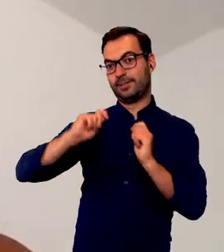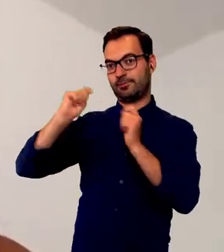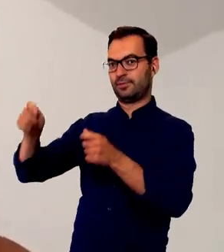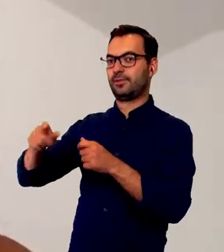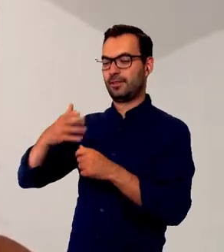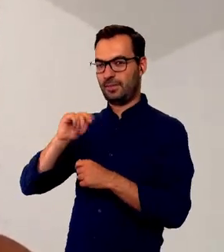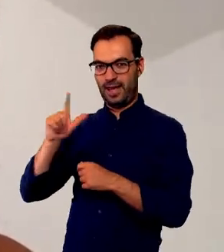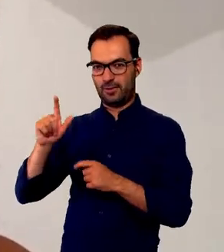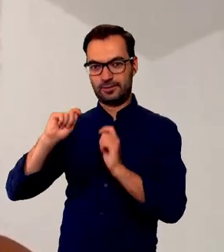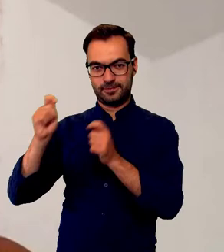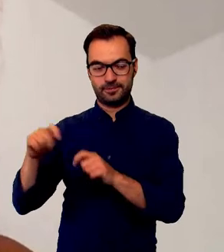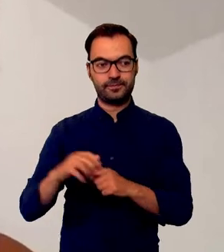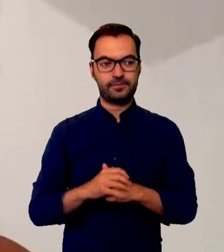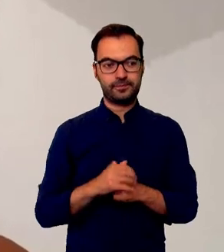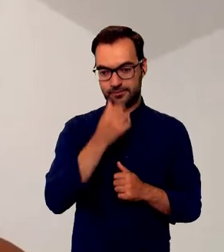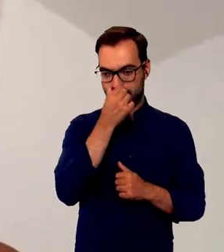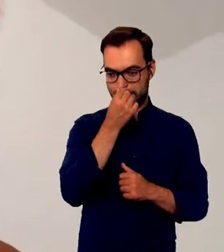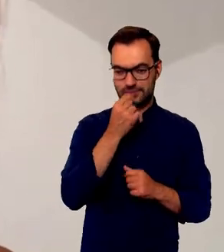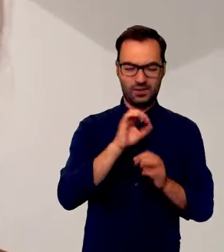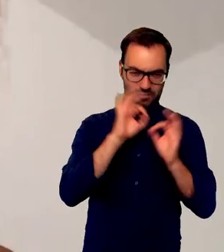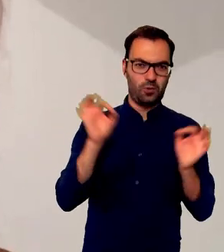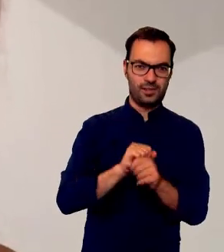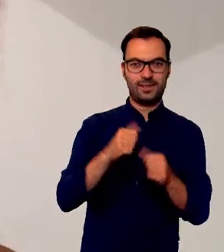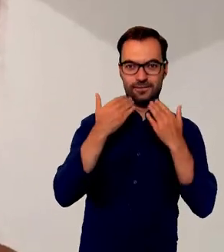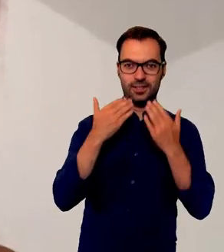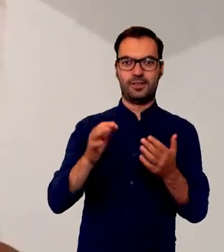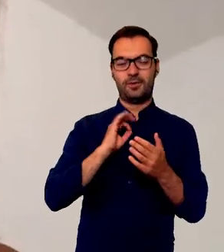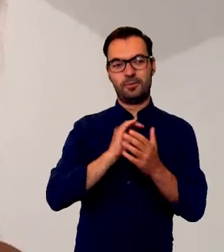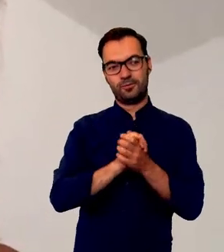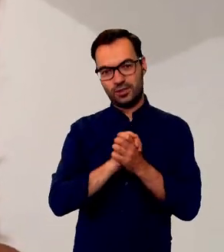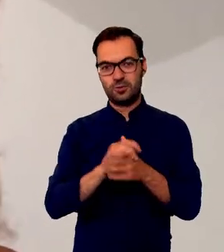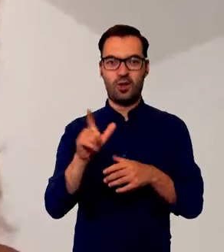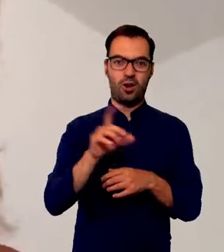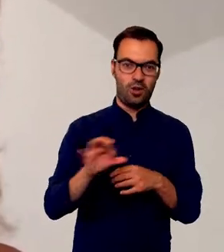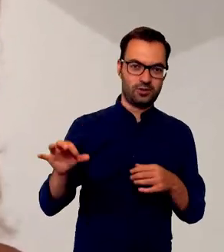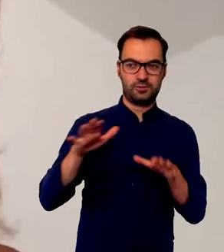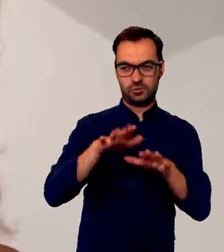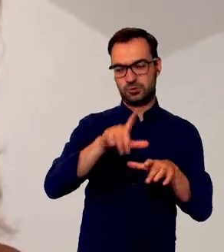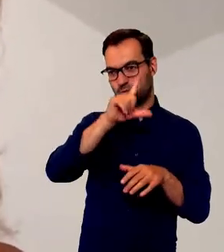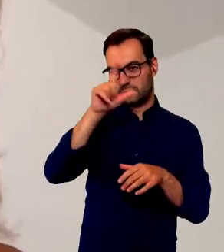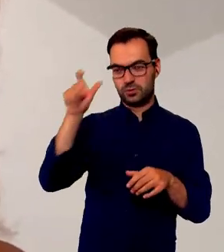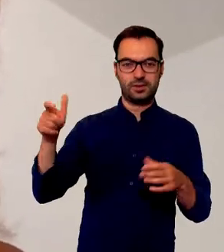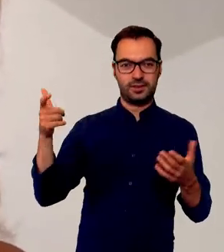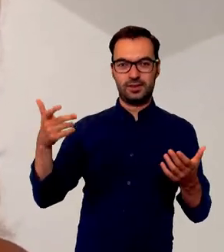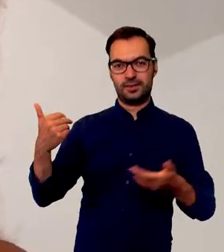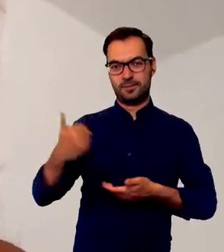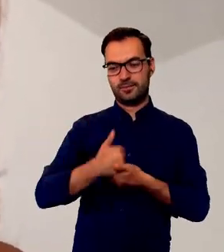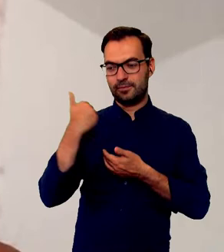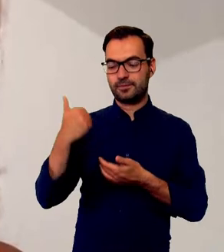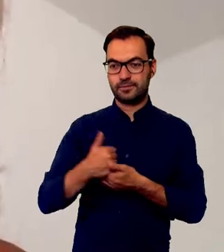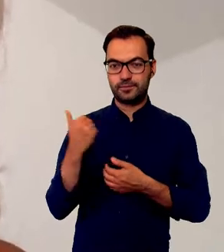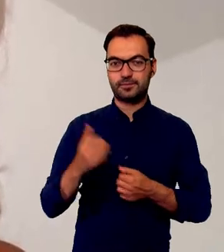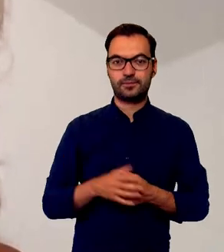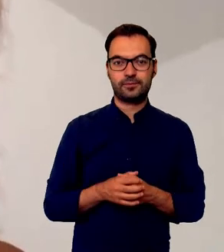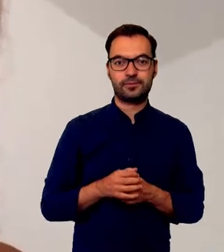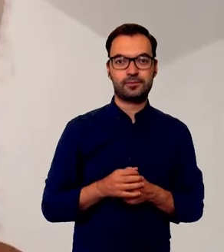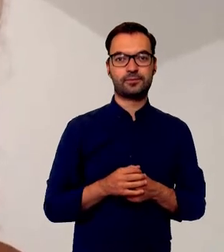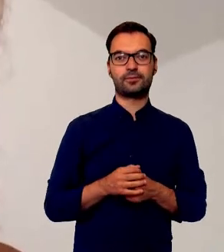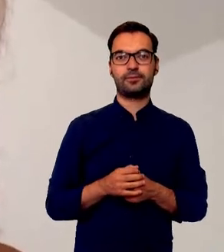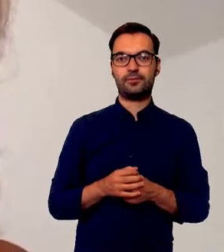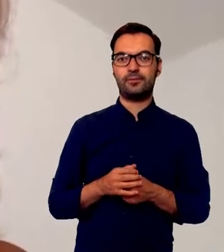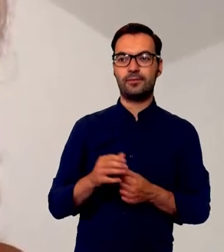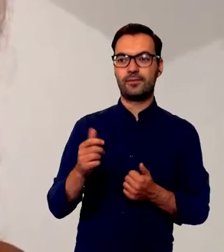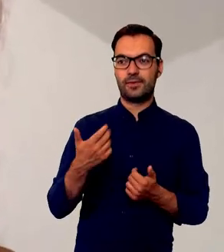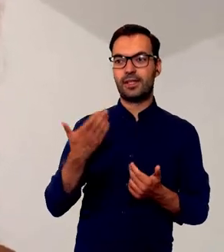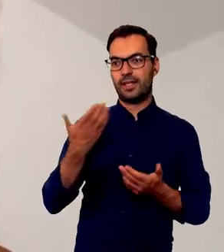zaniosła. Jestem w ogóle wdzięczna losowi, moim przyjaciołom i wielu ludziom, którzy mi też pomagają, żebym miała